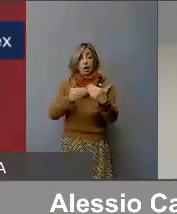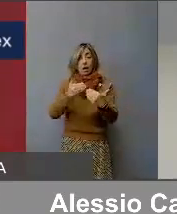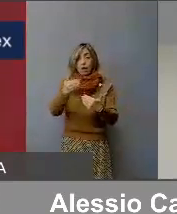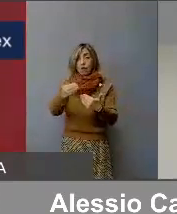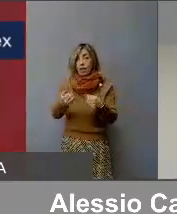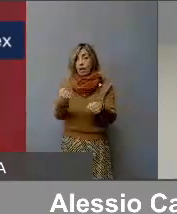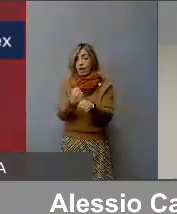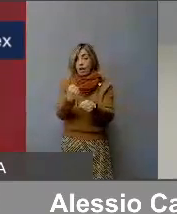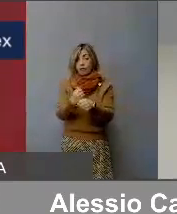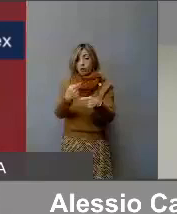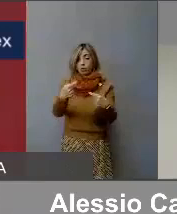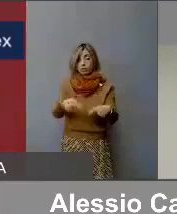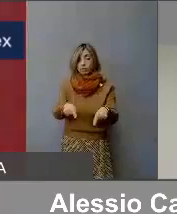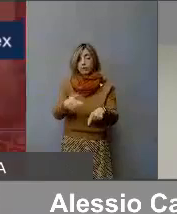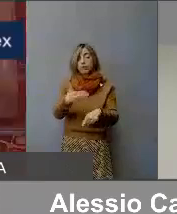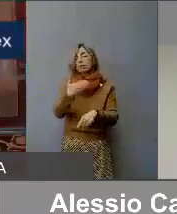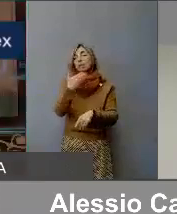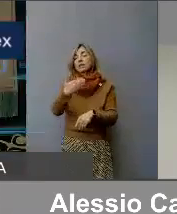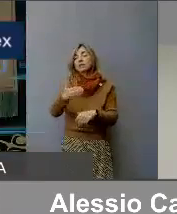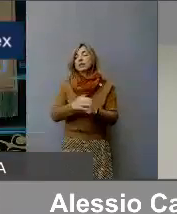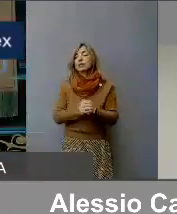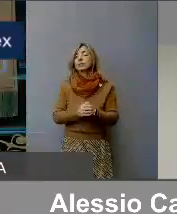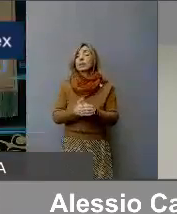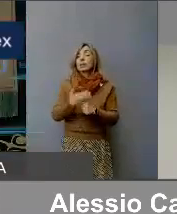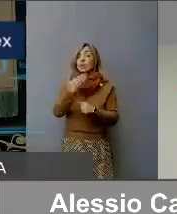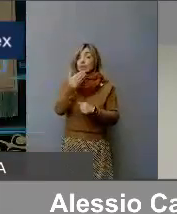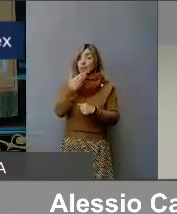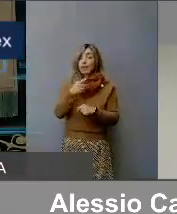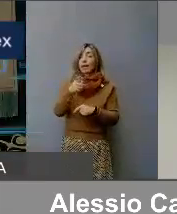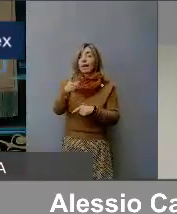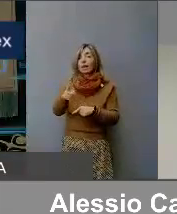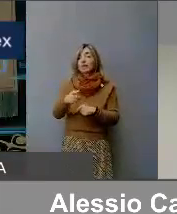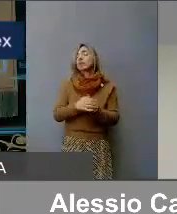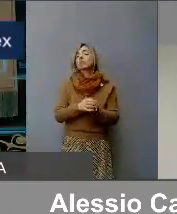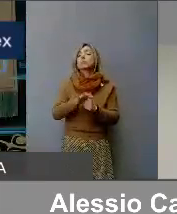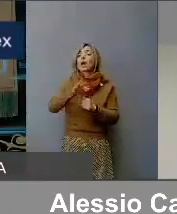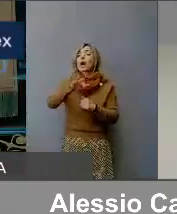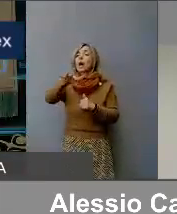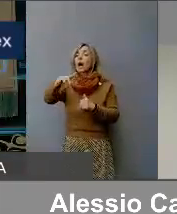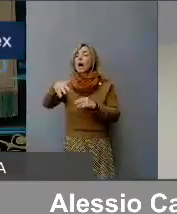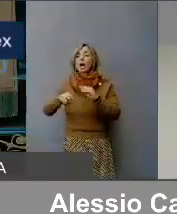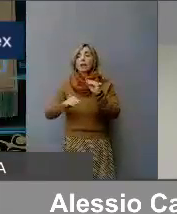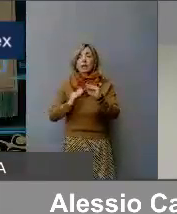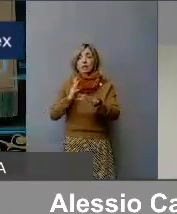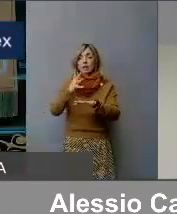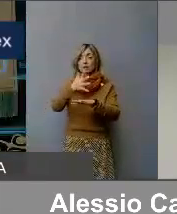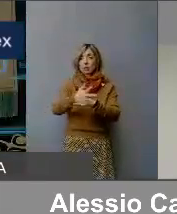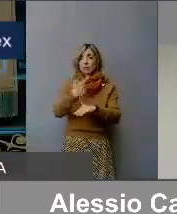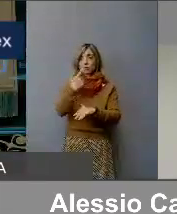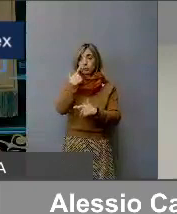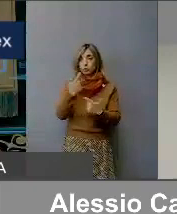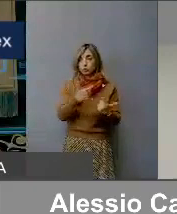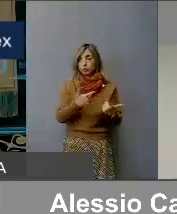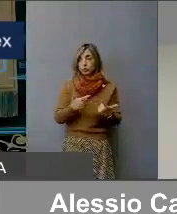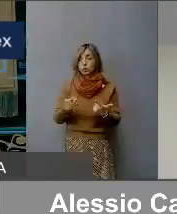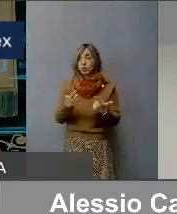lavori grazie grazie a lei non vedo ulteriori richieste di intervento quindi